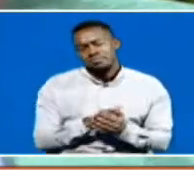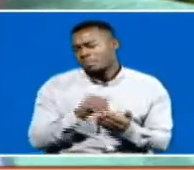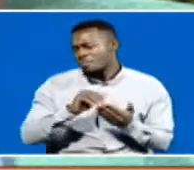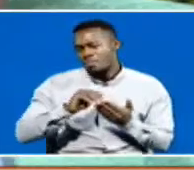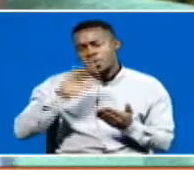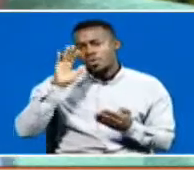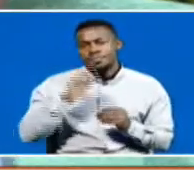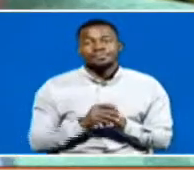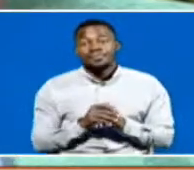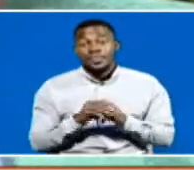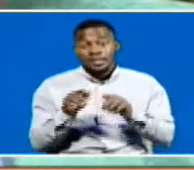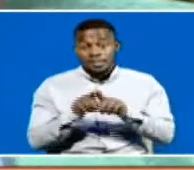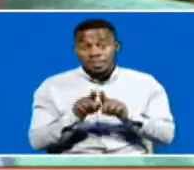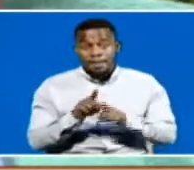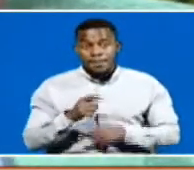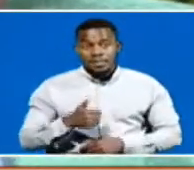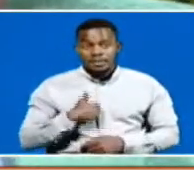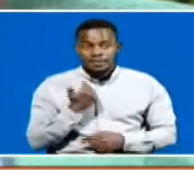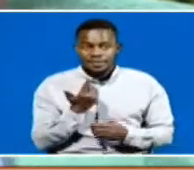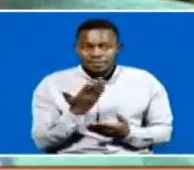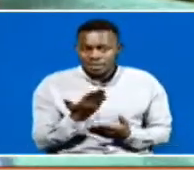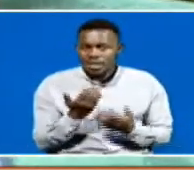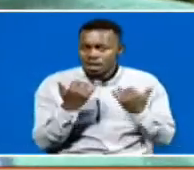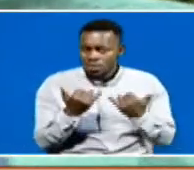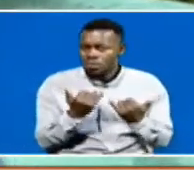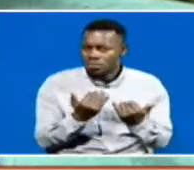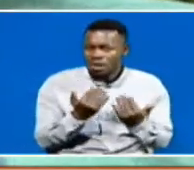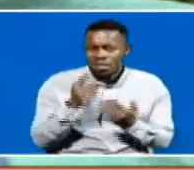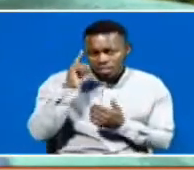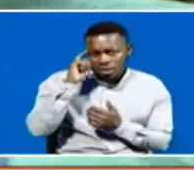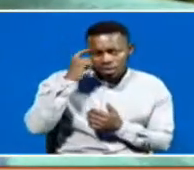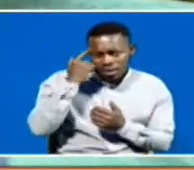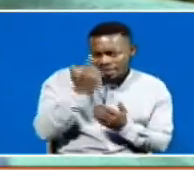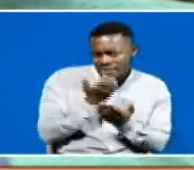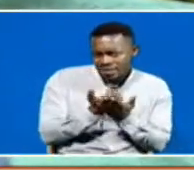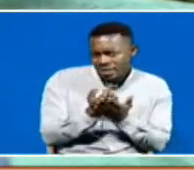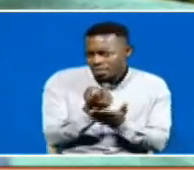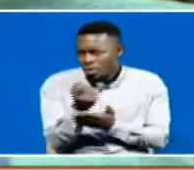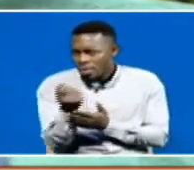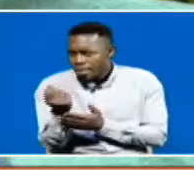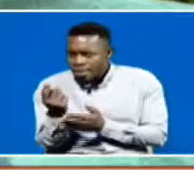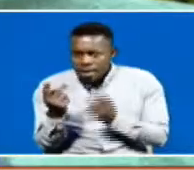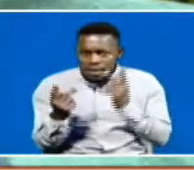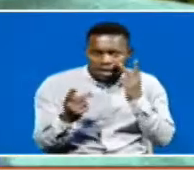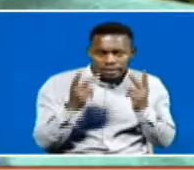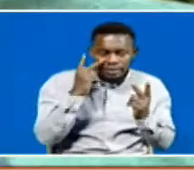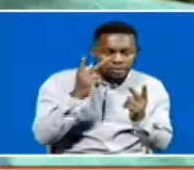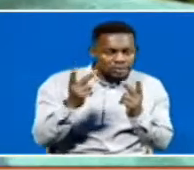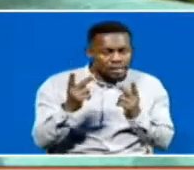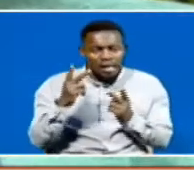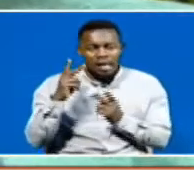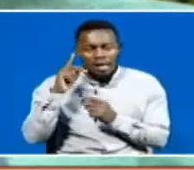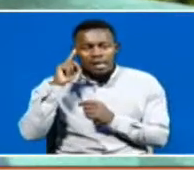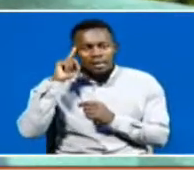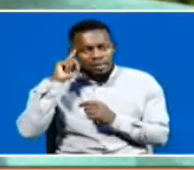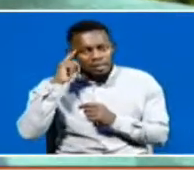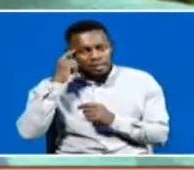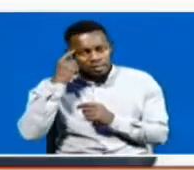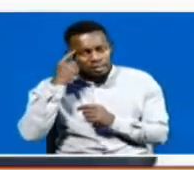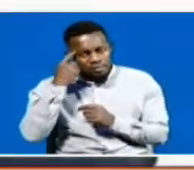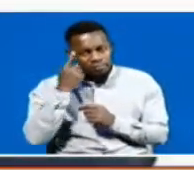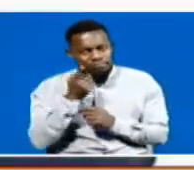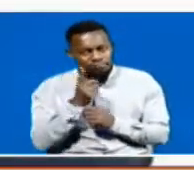give me some indication that perhaps there was extraneous